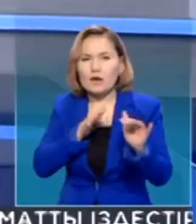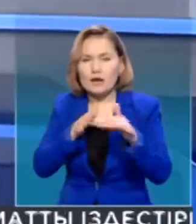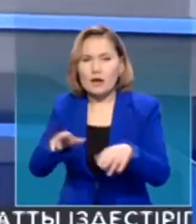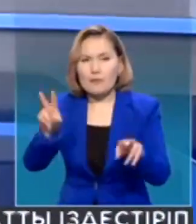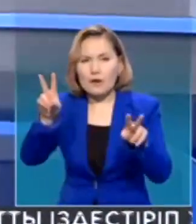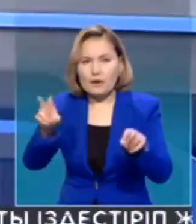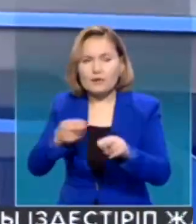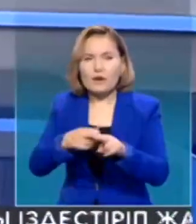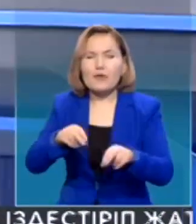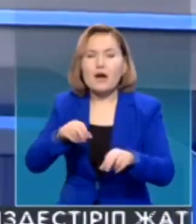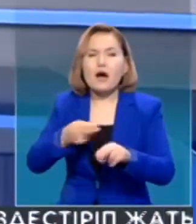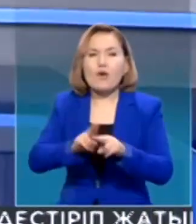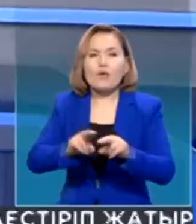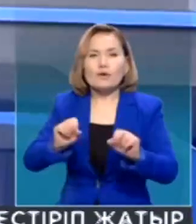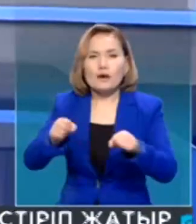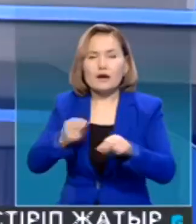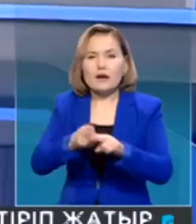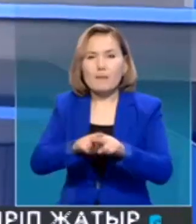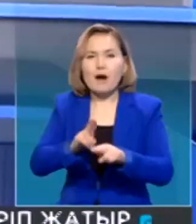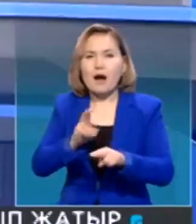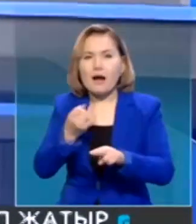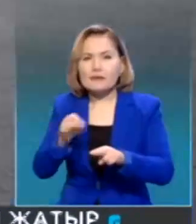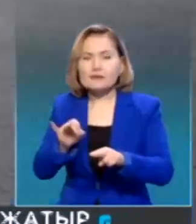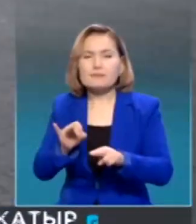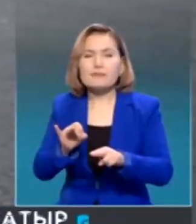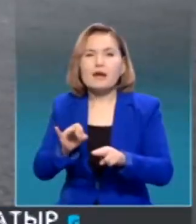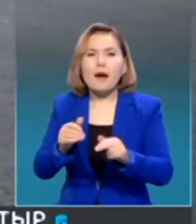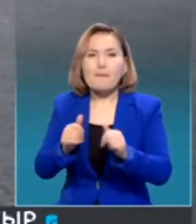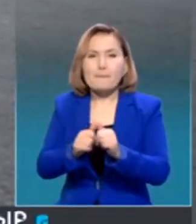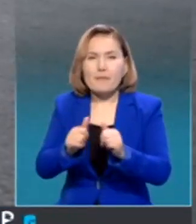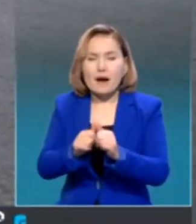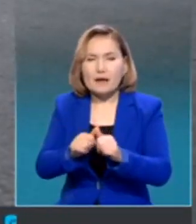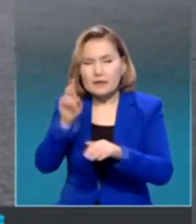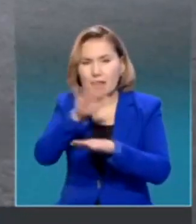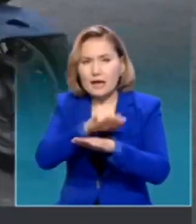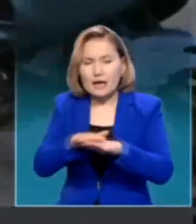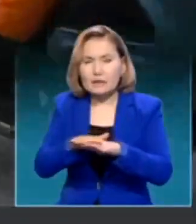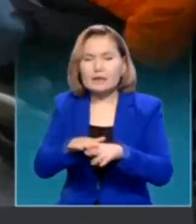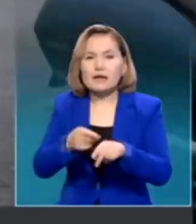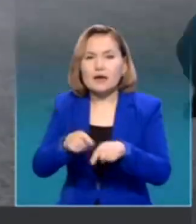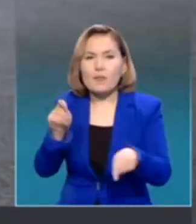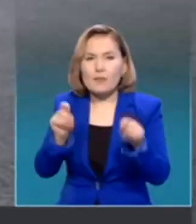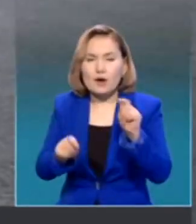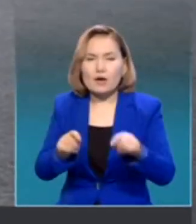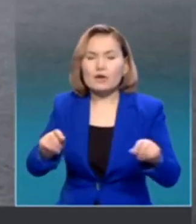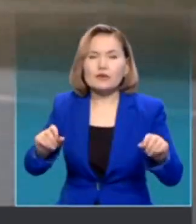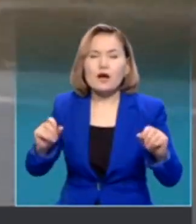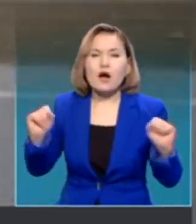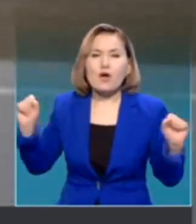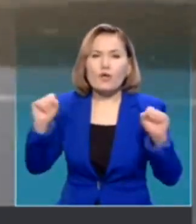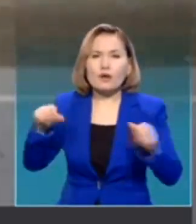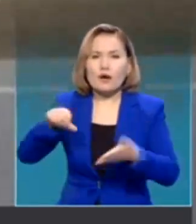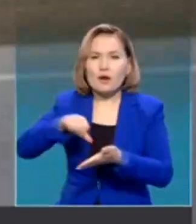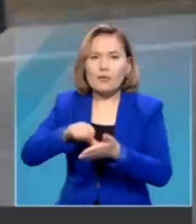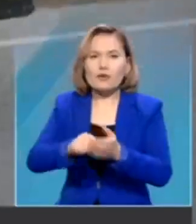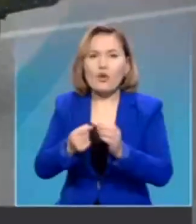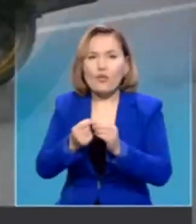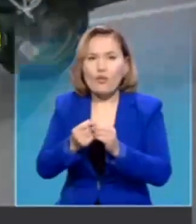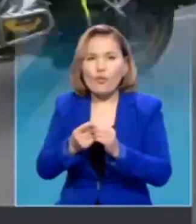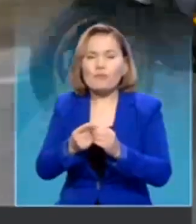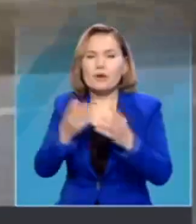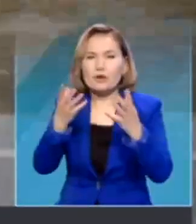шерудің мақсаты Каспий маңы елдерінің ынтымақтастығын нығайту. Шараға қатысушылар 11 күнде 5000 шақырымға жуық жол